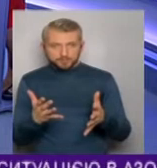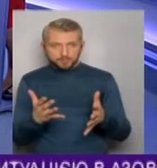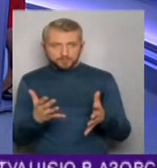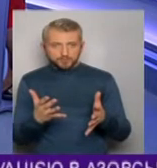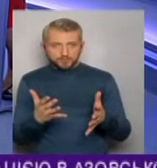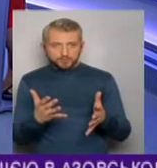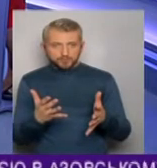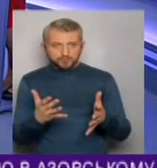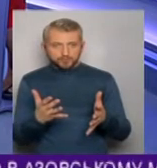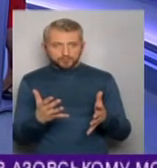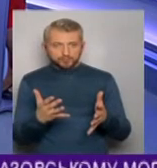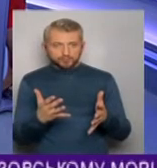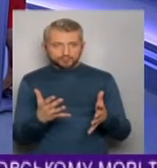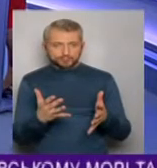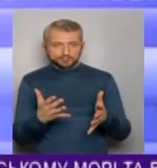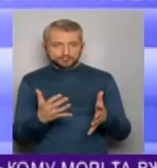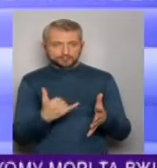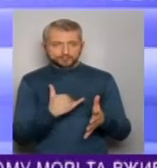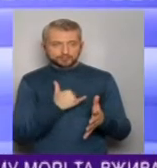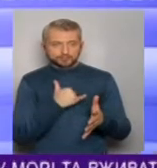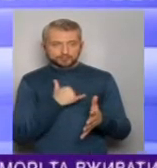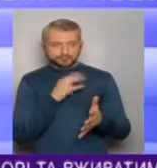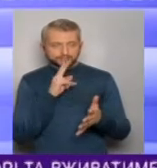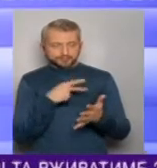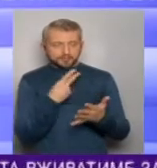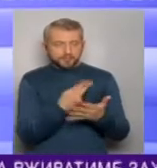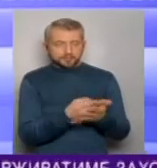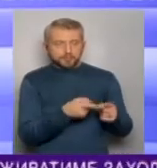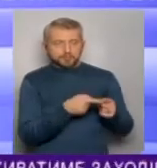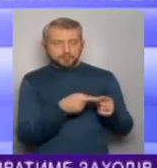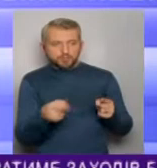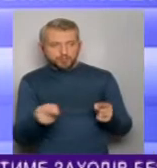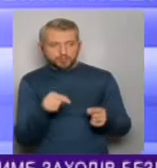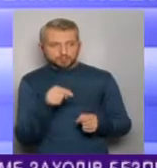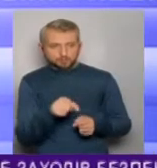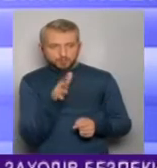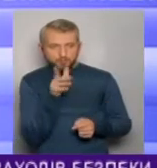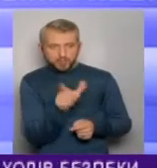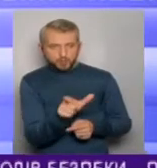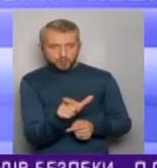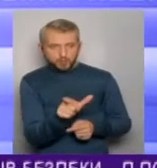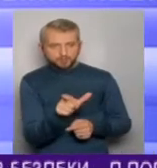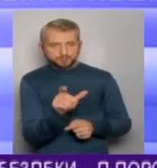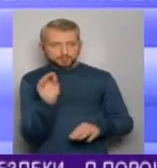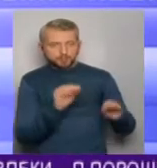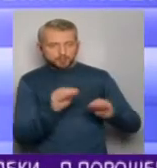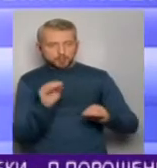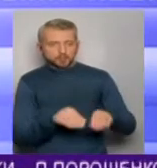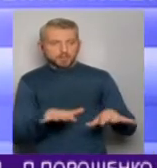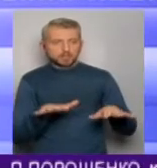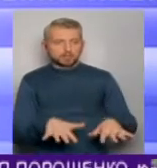ситуацією, значить, у нас передбачено протягом цього періоду облаштування